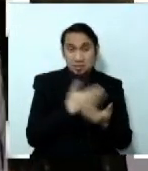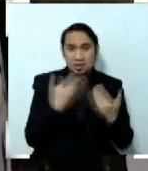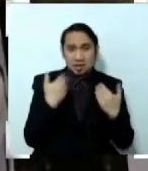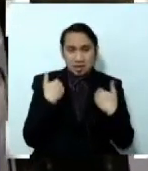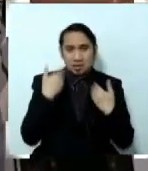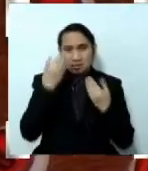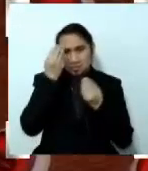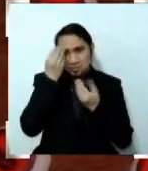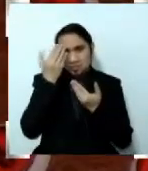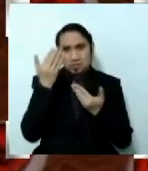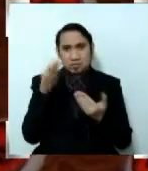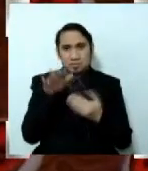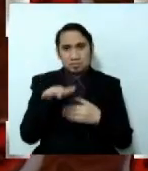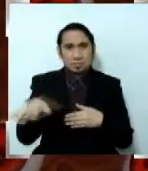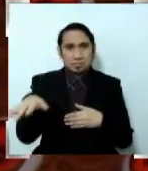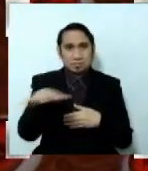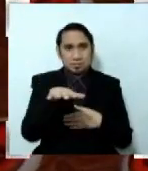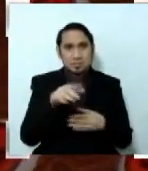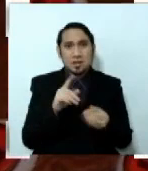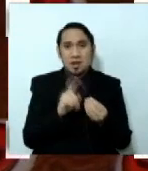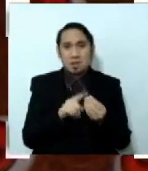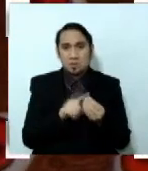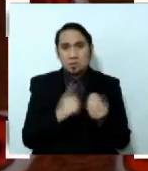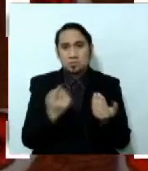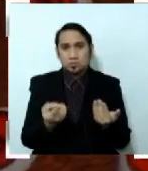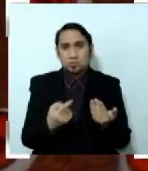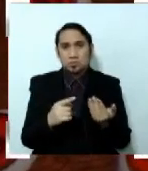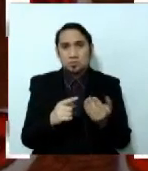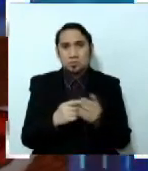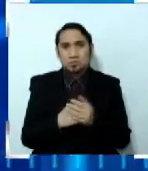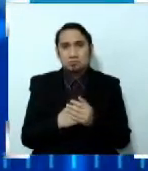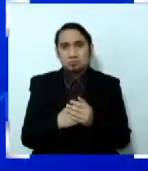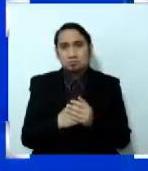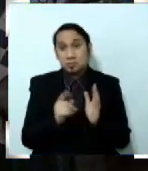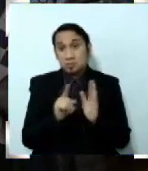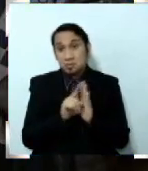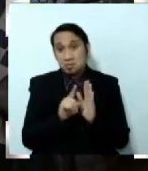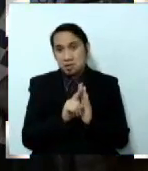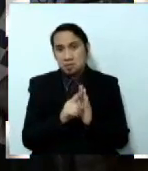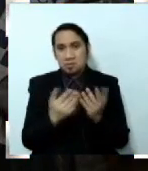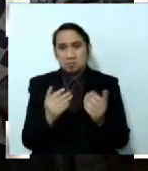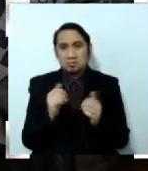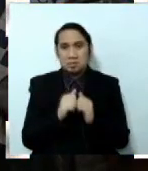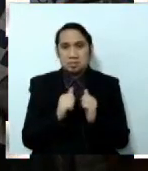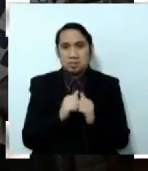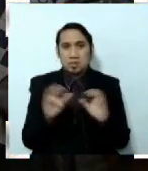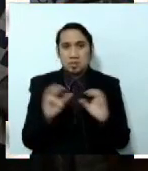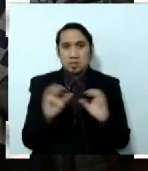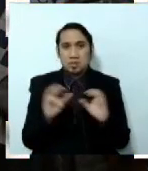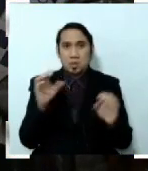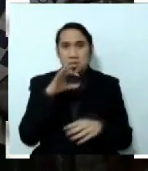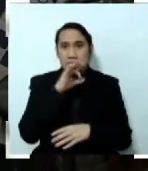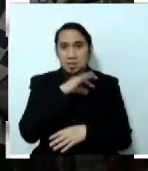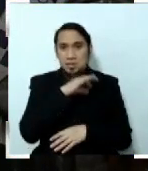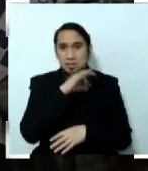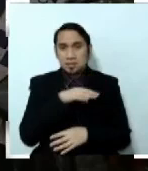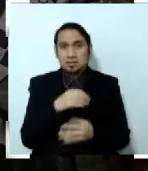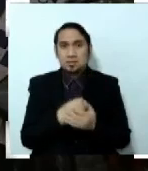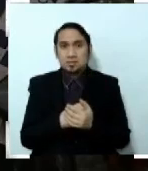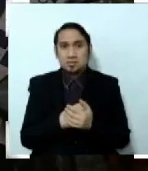mga parokyano tungkol sa total ban. Walang ano ngayon, kita. O siyempre, may pamilya